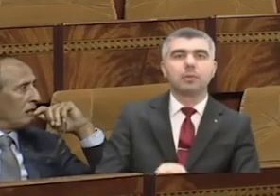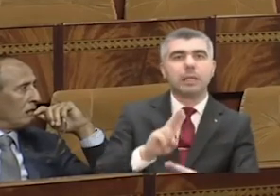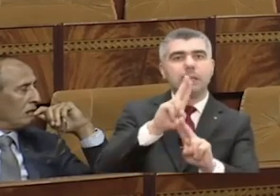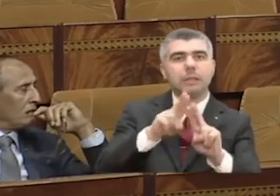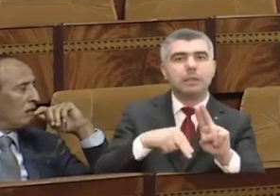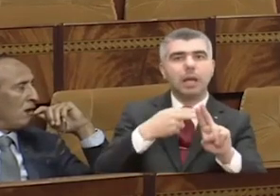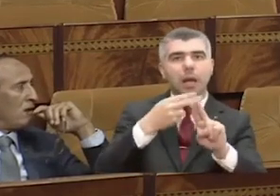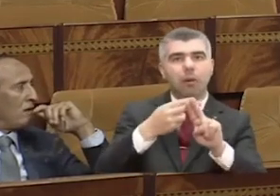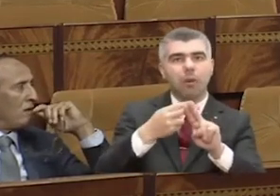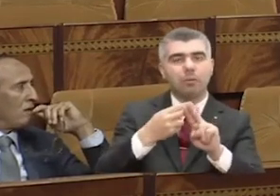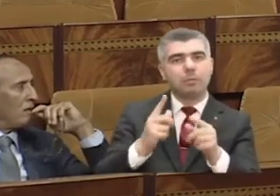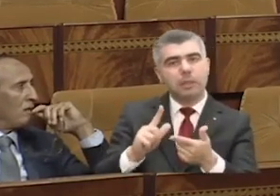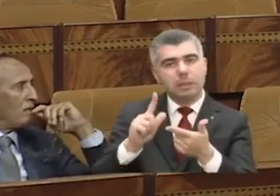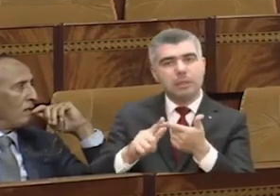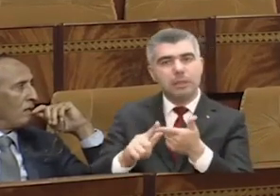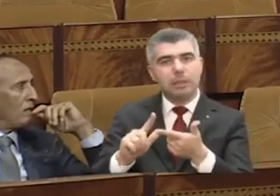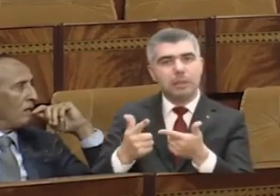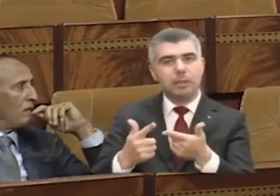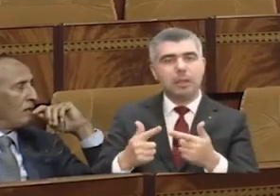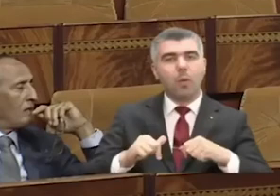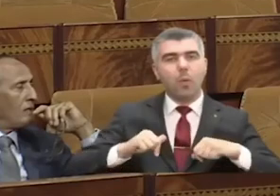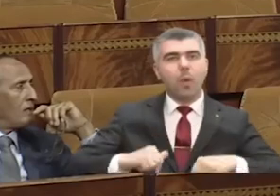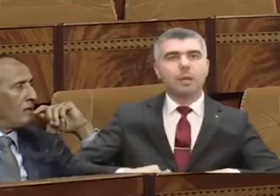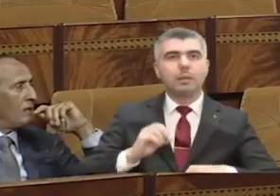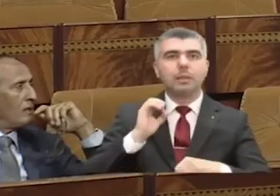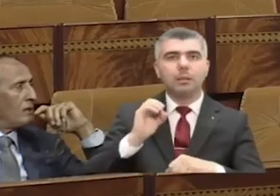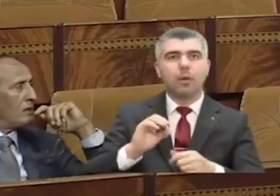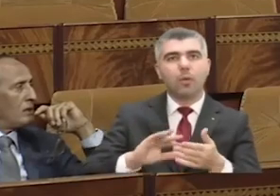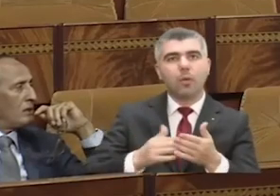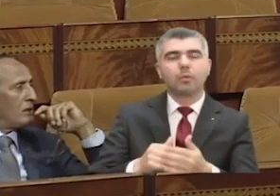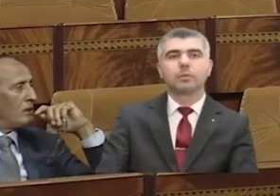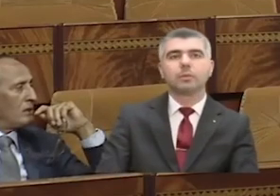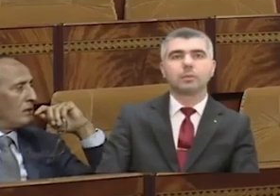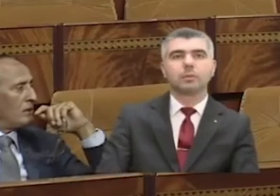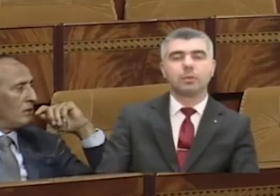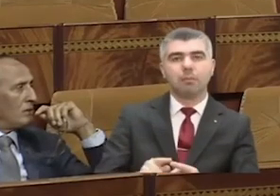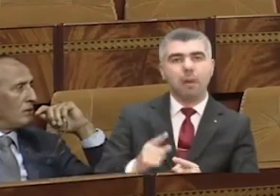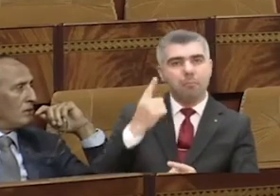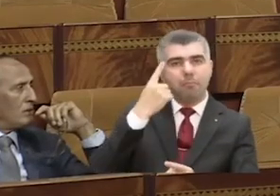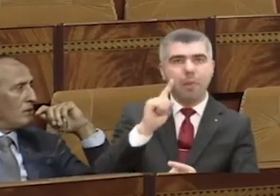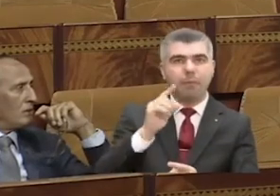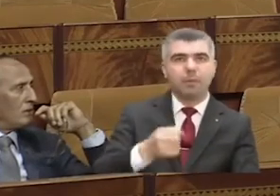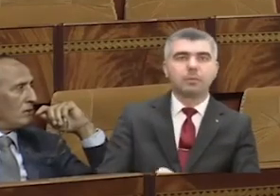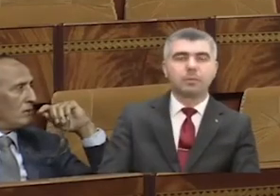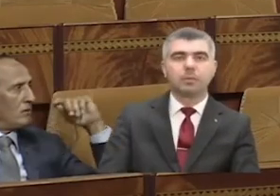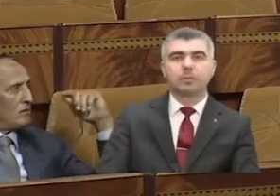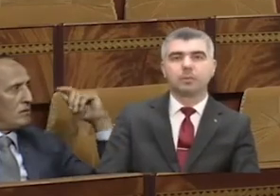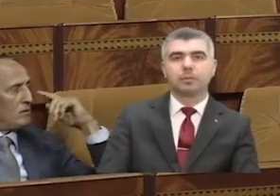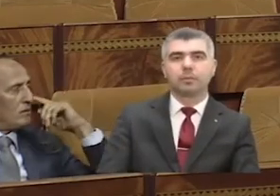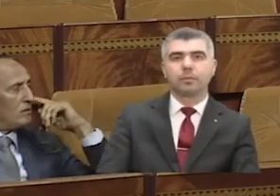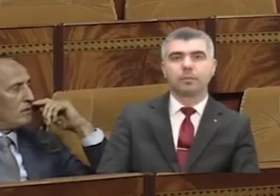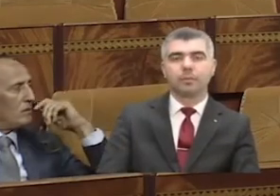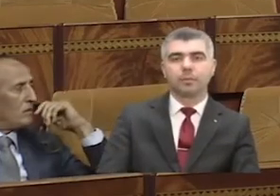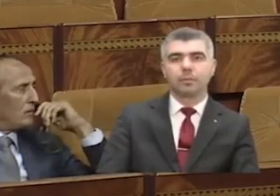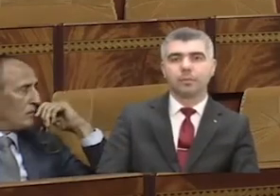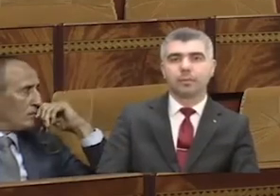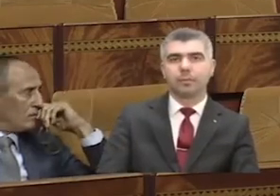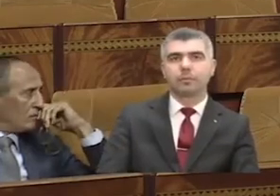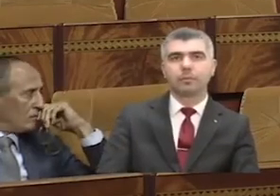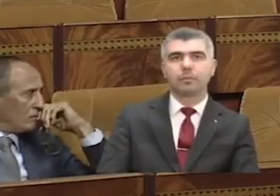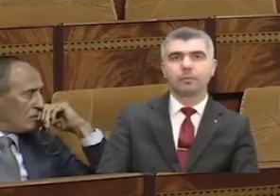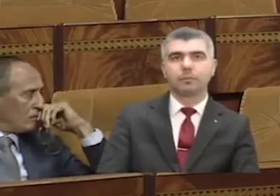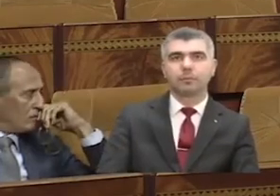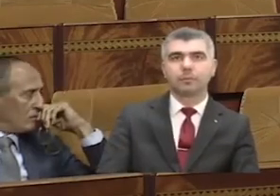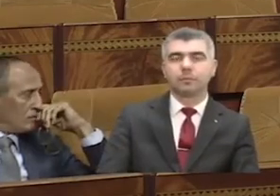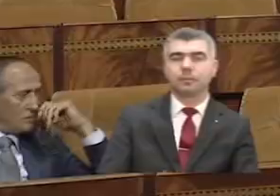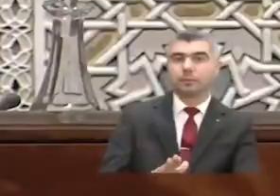الإجابة بدل السادة النواب. دابا ما بقينا فهمنا والو، النواب تيتحركوا وتيجاوبوا.